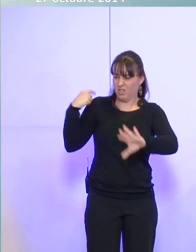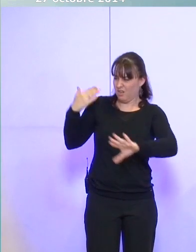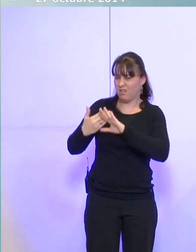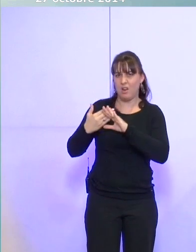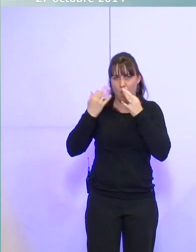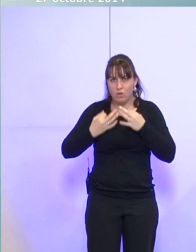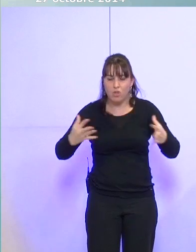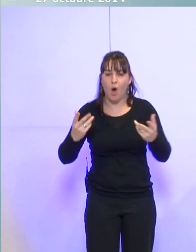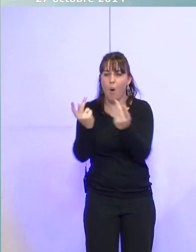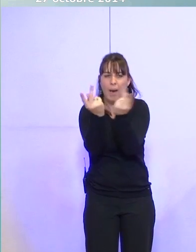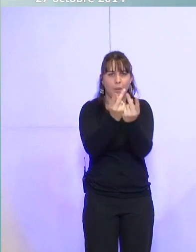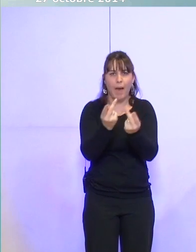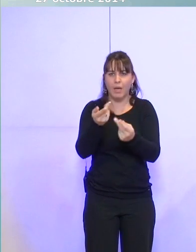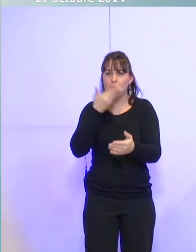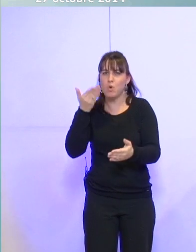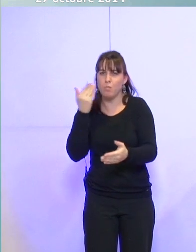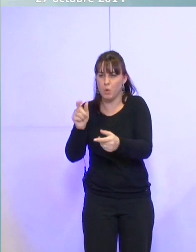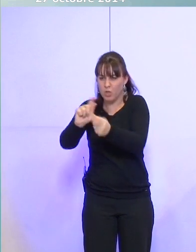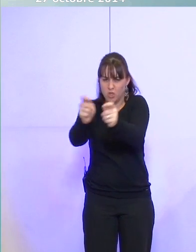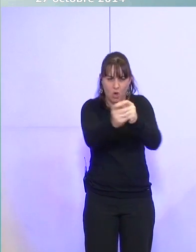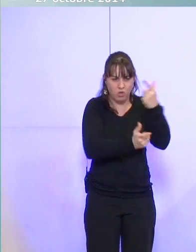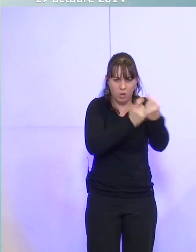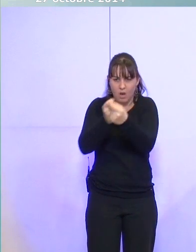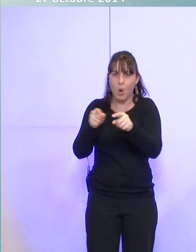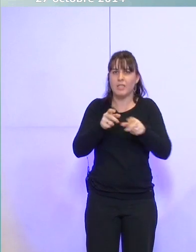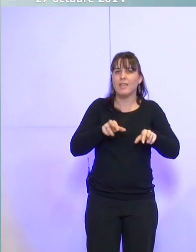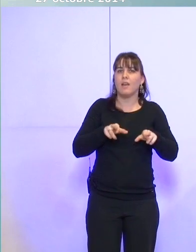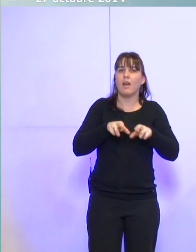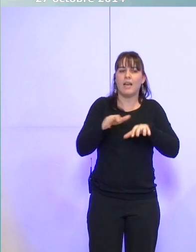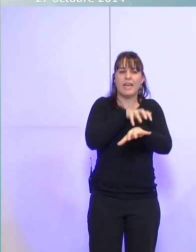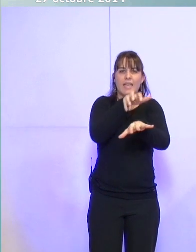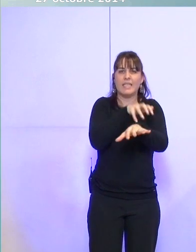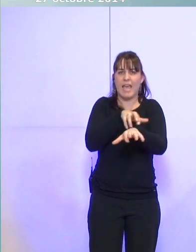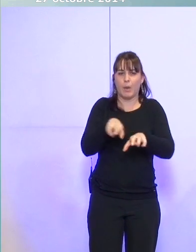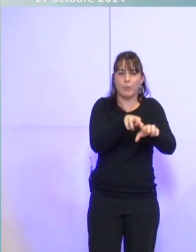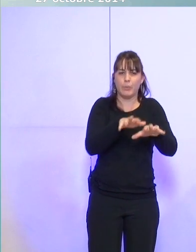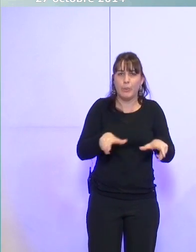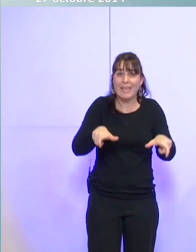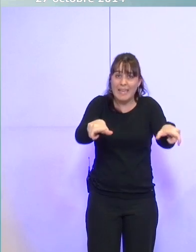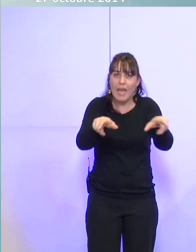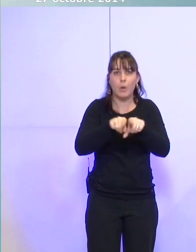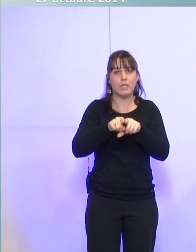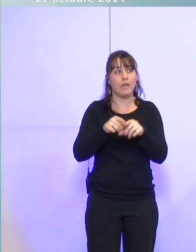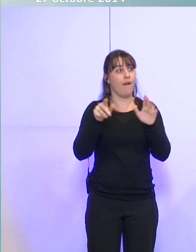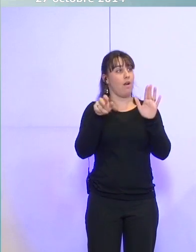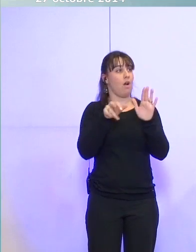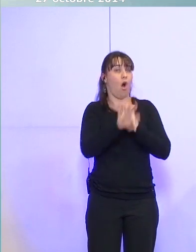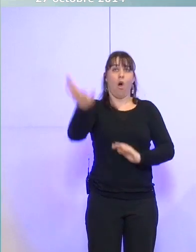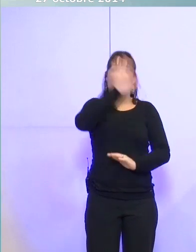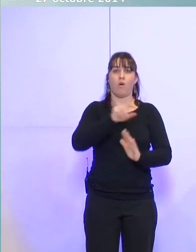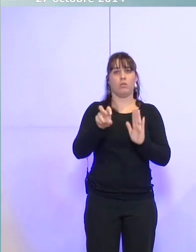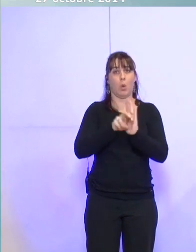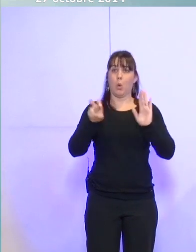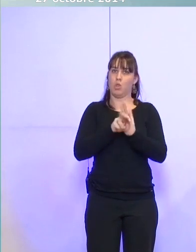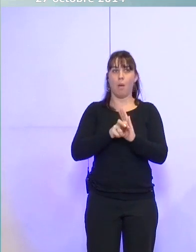l'embellissement de tous ces parcs, de ces places, de ces rues et des quais. Grenoble est la ville en France où il fait bon vivre.